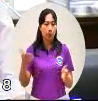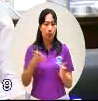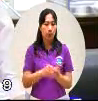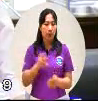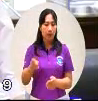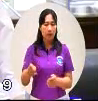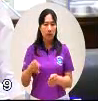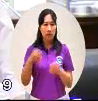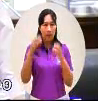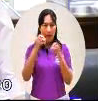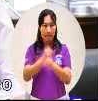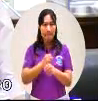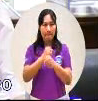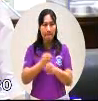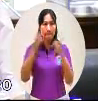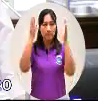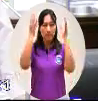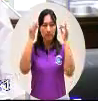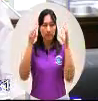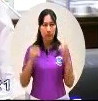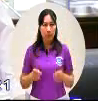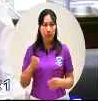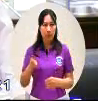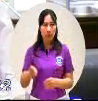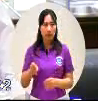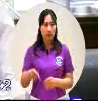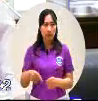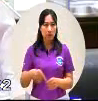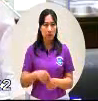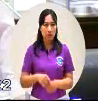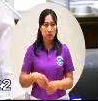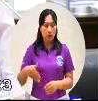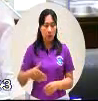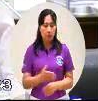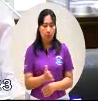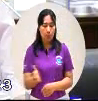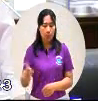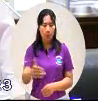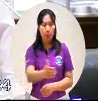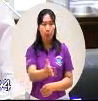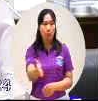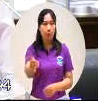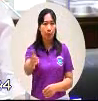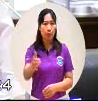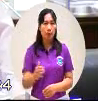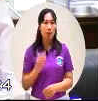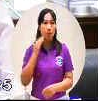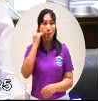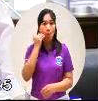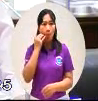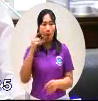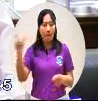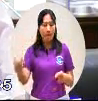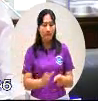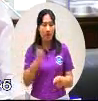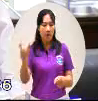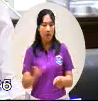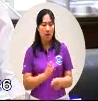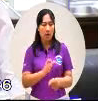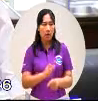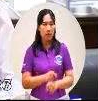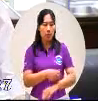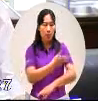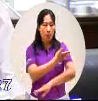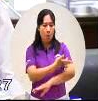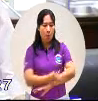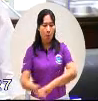在，这个都是随着这个河面弯弯曲曲的，当它一台风哈，河水真的是暴涨。